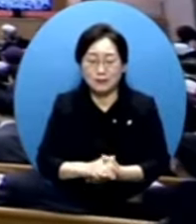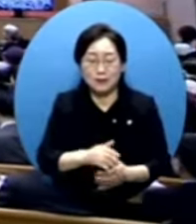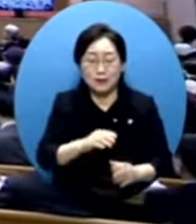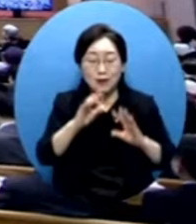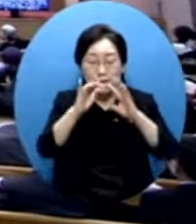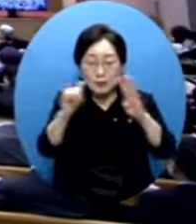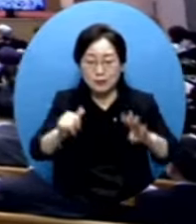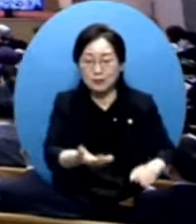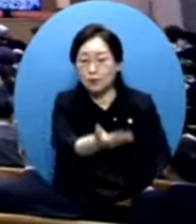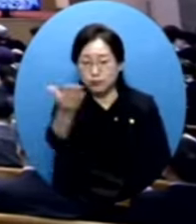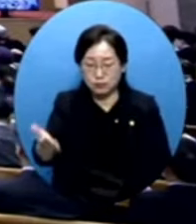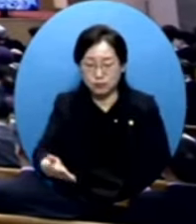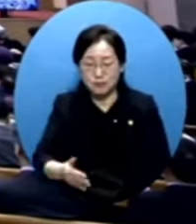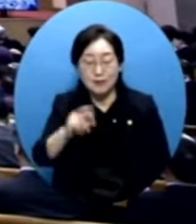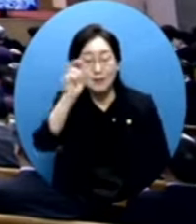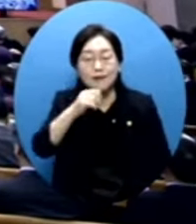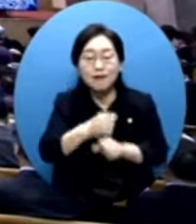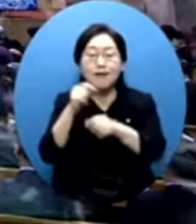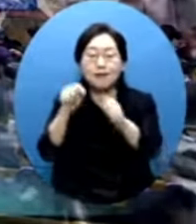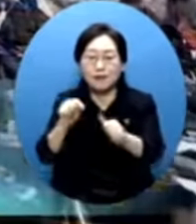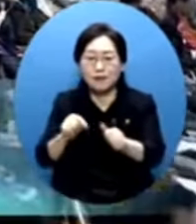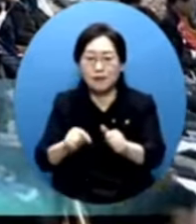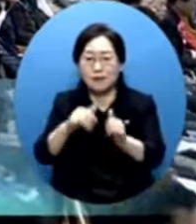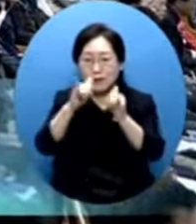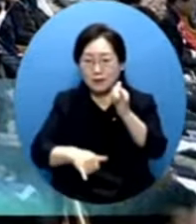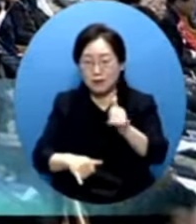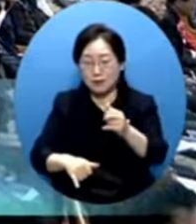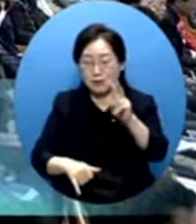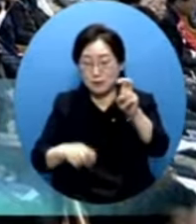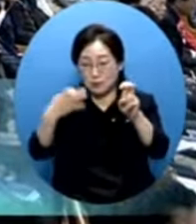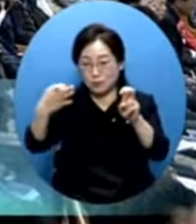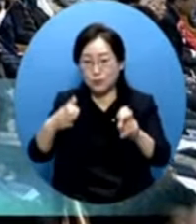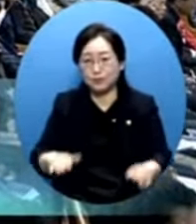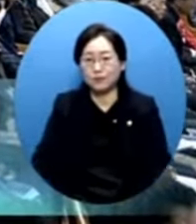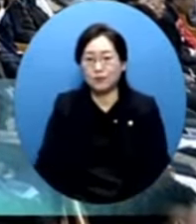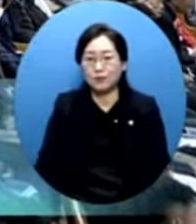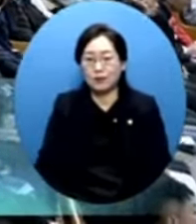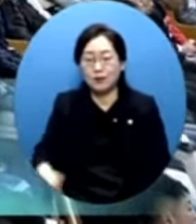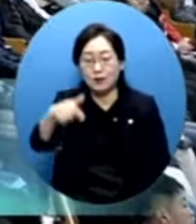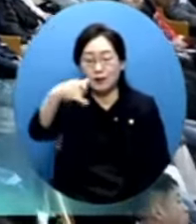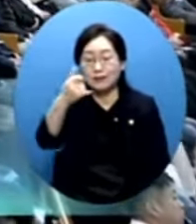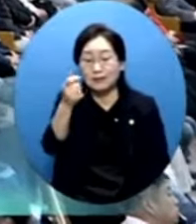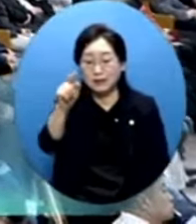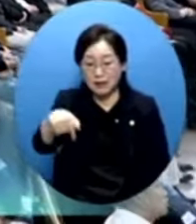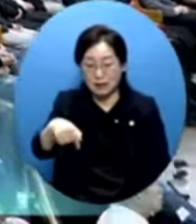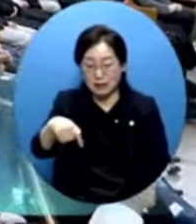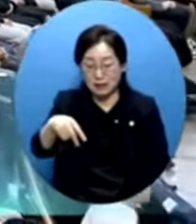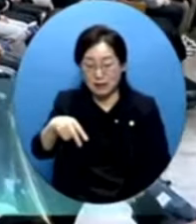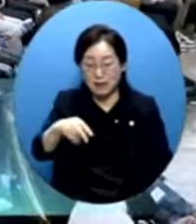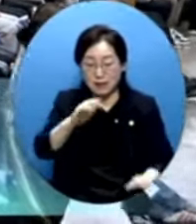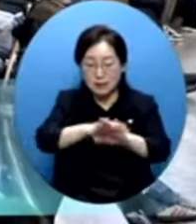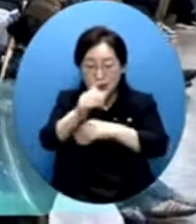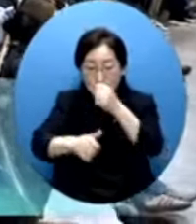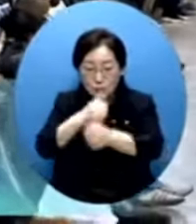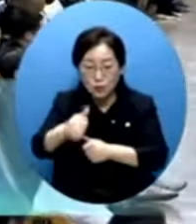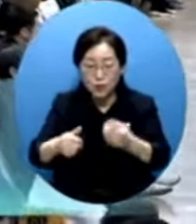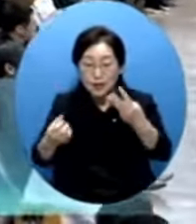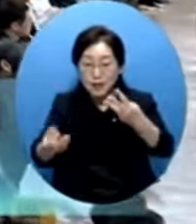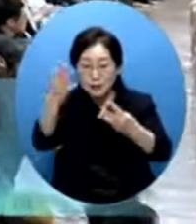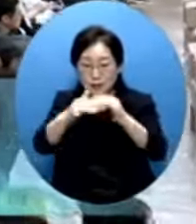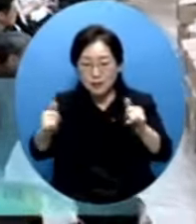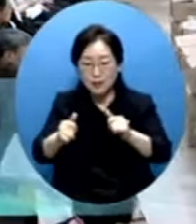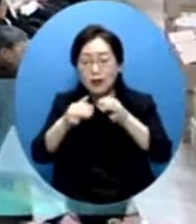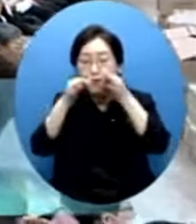하나님을 찬양하라고 말씀했습니다 역대 20장 19절입니다 그가 자손과 고라 자선에게 속한 레위 사람들은 서서 심이 큰 소리로